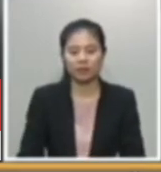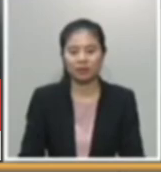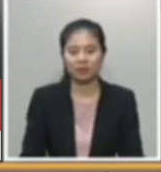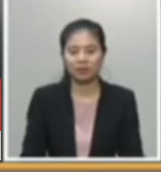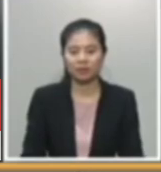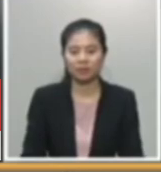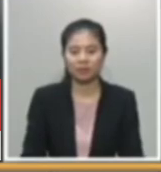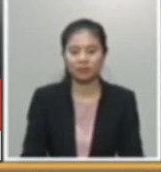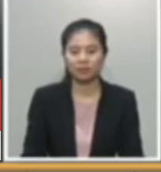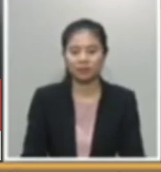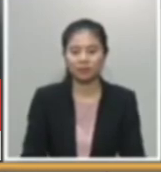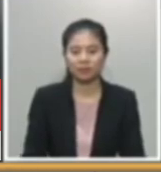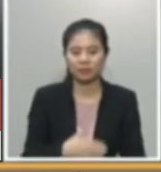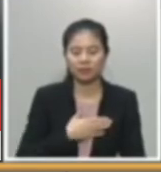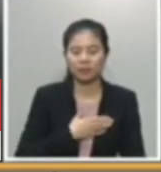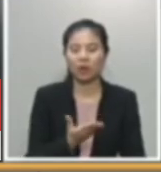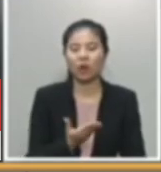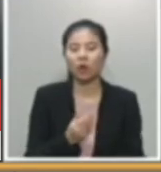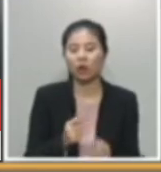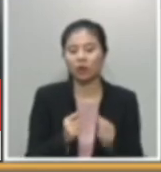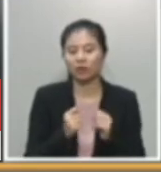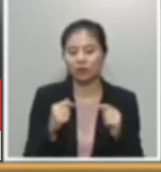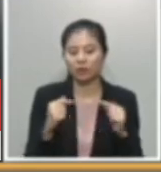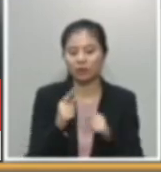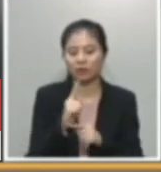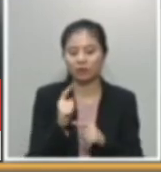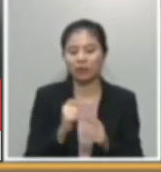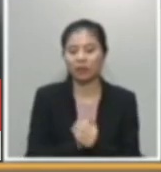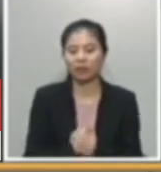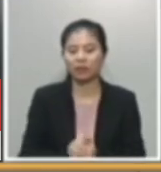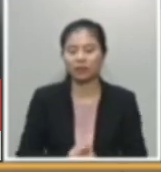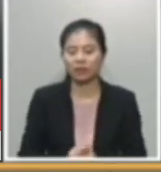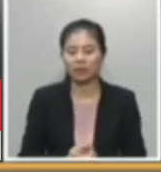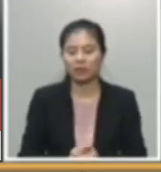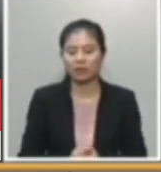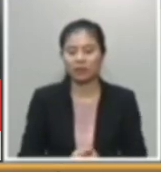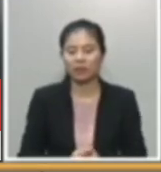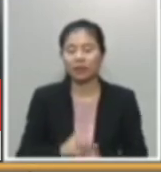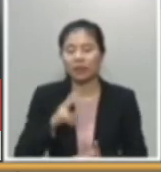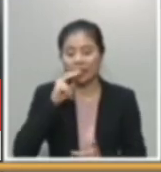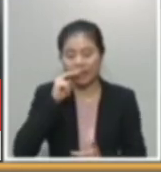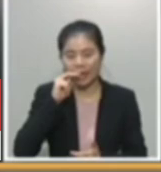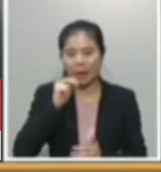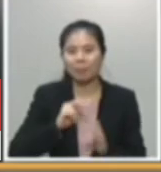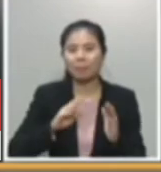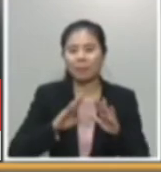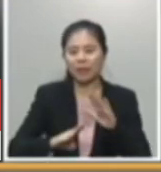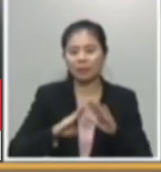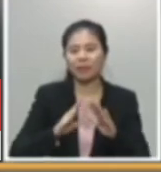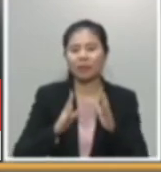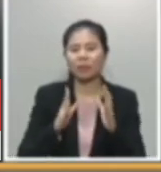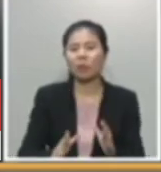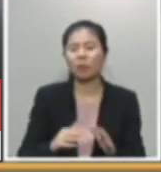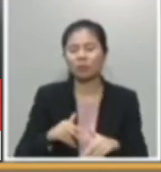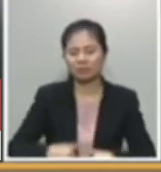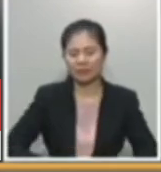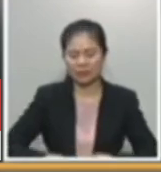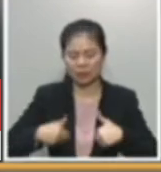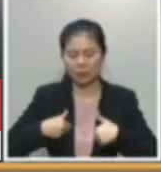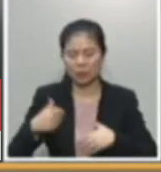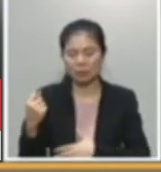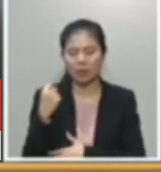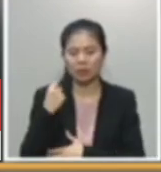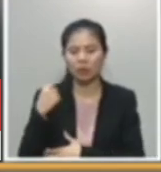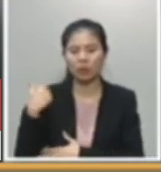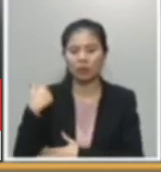ดิฉันขออนุญาตกราบเรียนให้ท่านประธานทราบว่าน้ำคือชีวิตน้ำคือความมั่นคงห